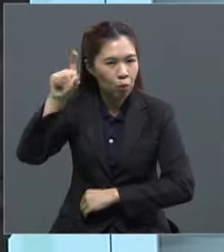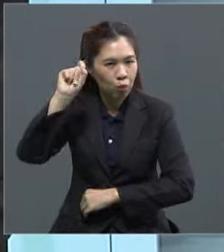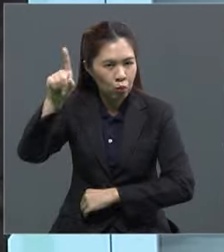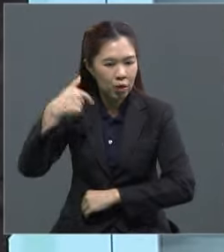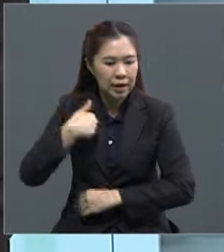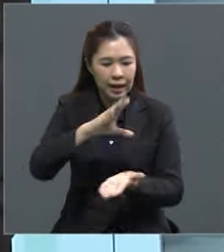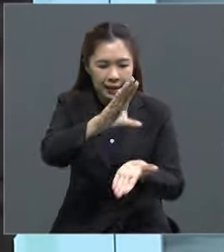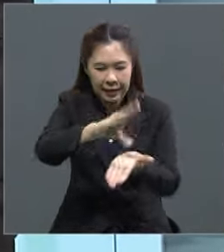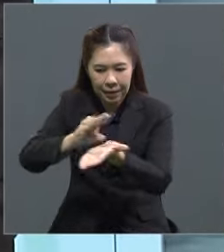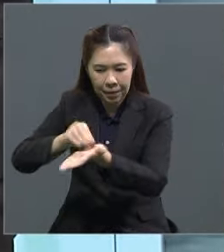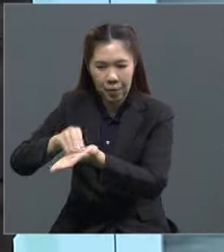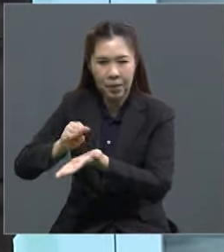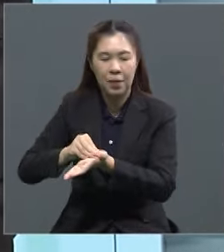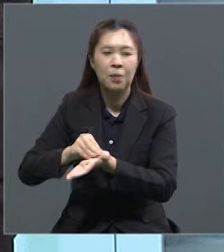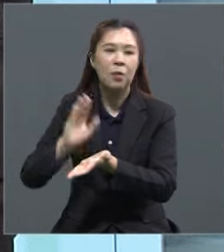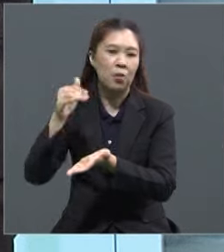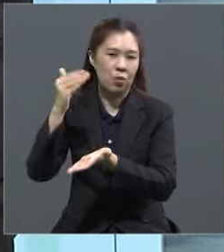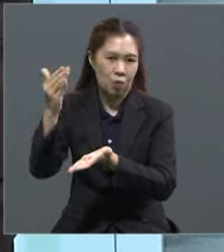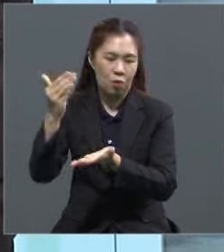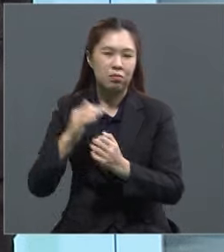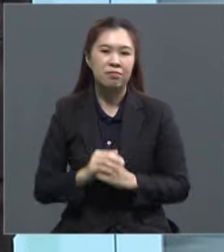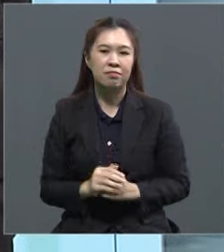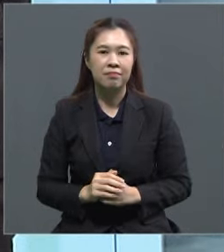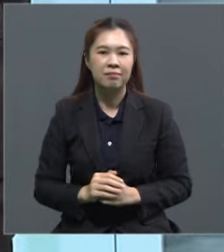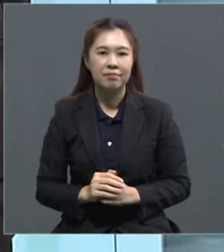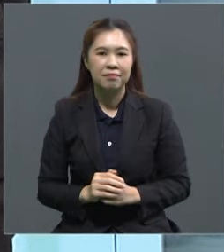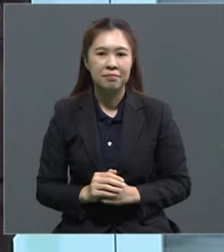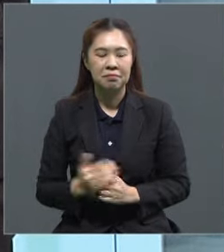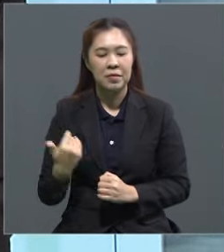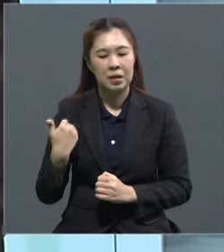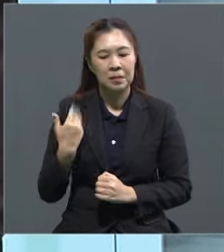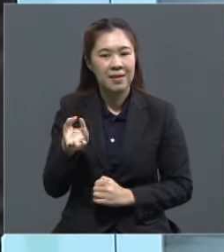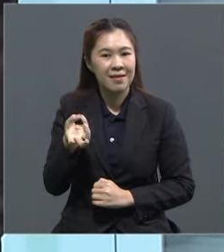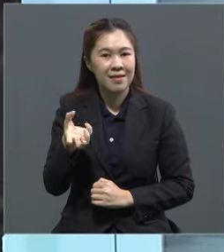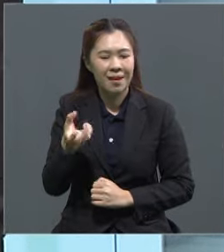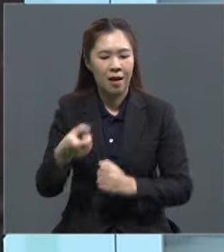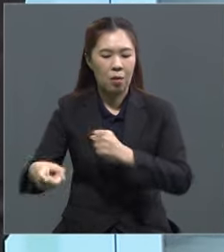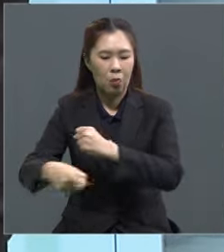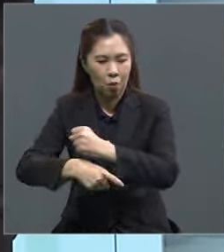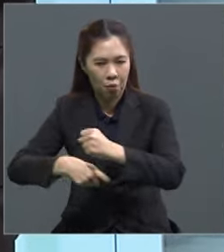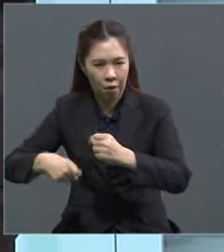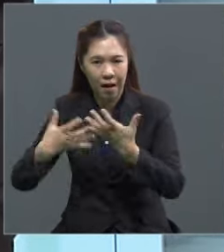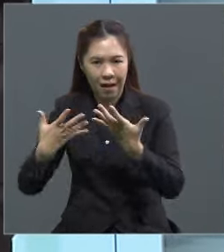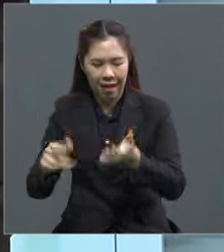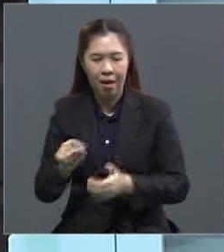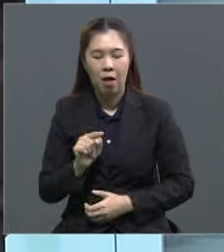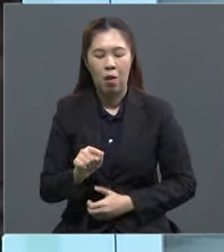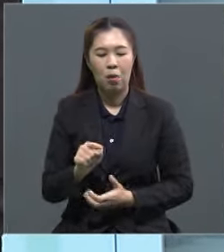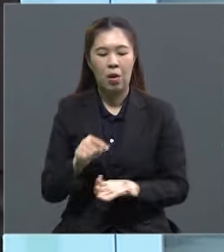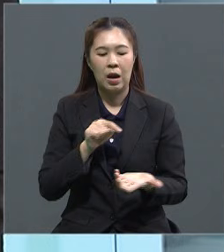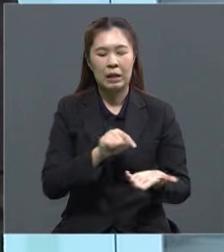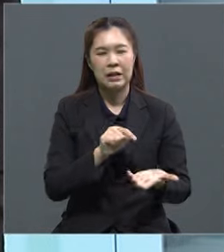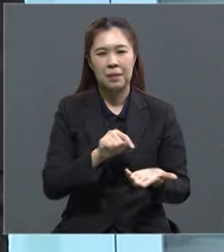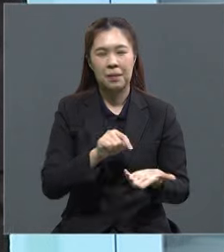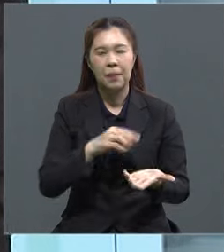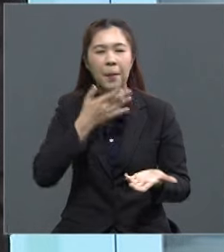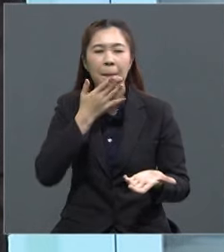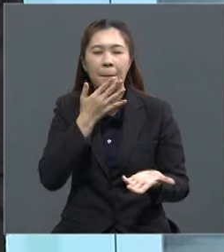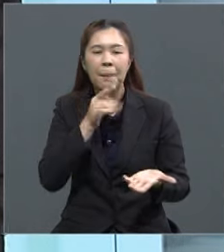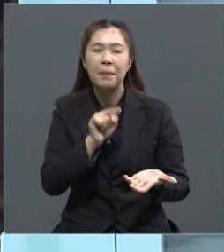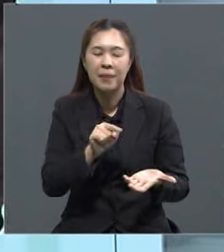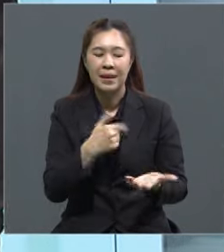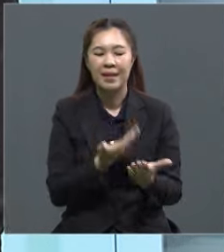คืออย่างน้อยถ้าเล่นเก็บเกี่ยวแต่มันอาจจะในเรื่องของราคาข้าวถ้าเก็บเกี่ยวก่อนในเรื่ององของความชื้นมันอาจจะสูงราคาอาจจะ